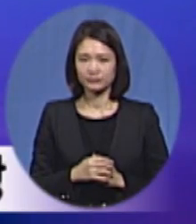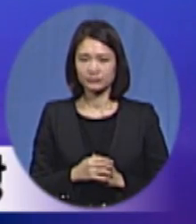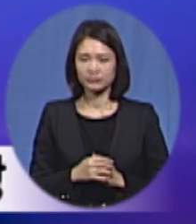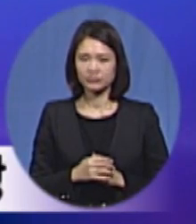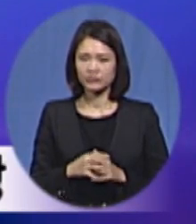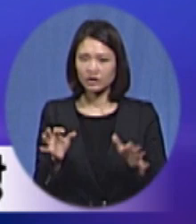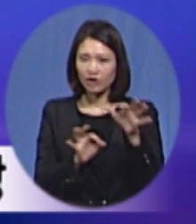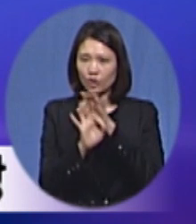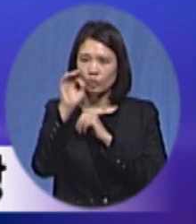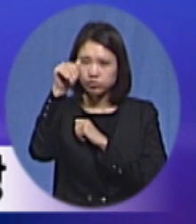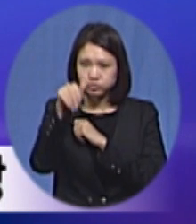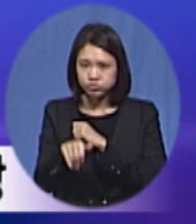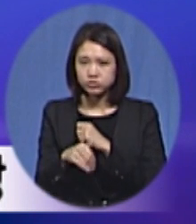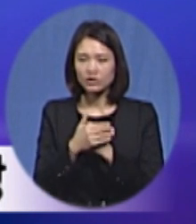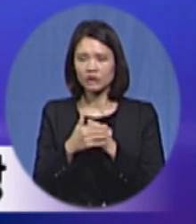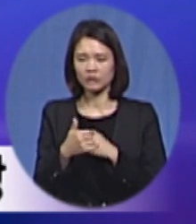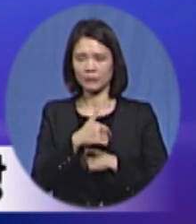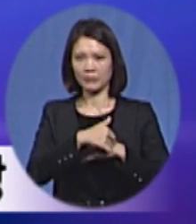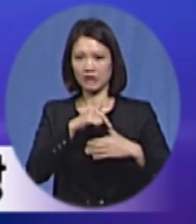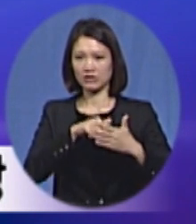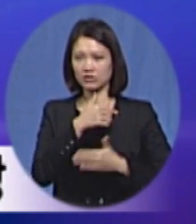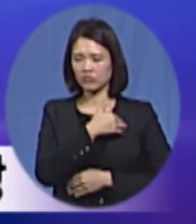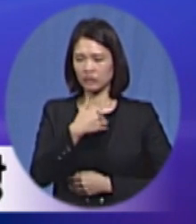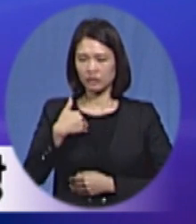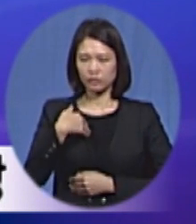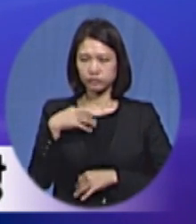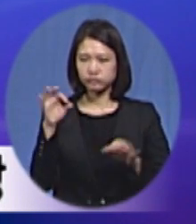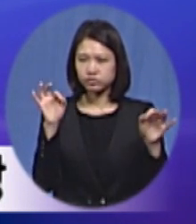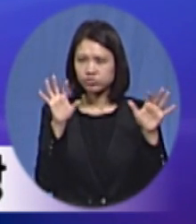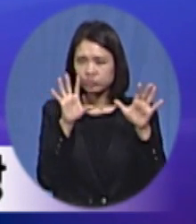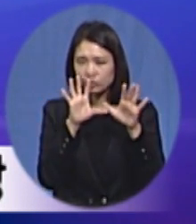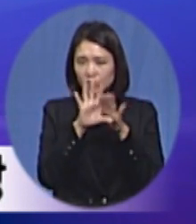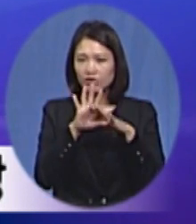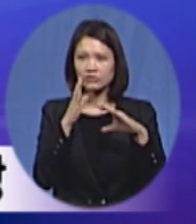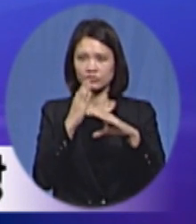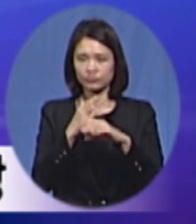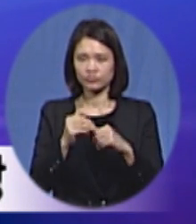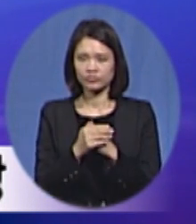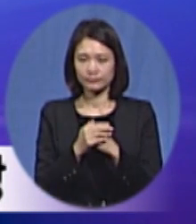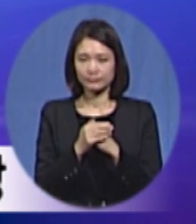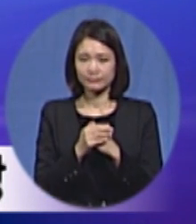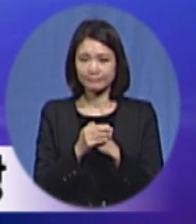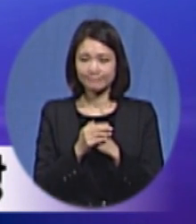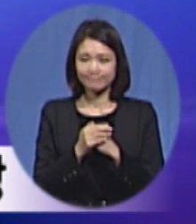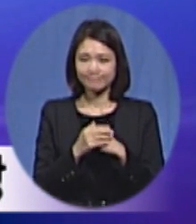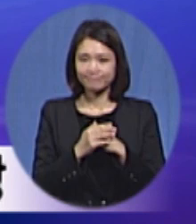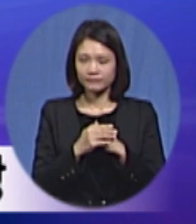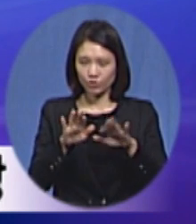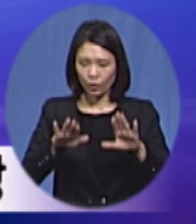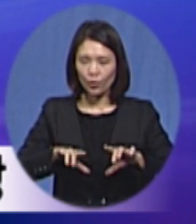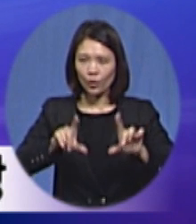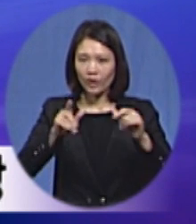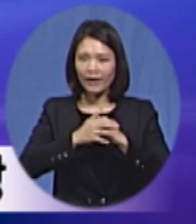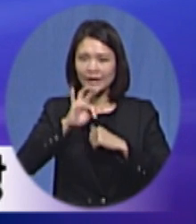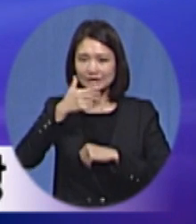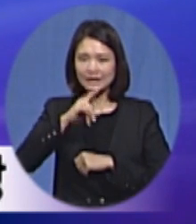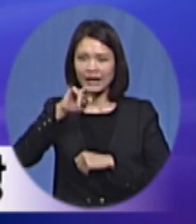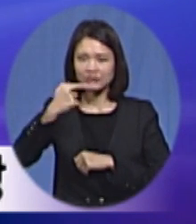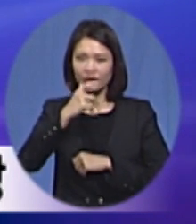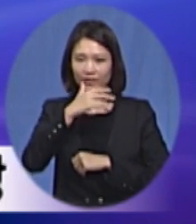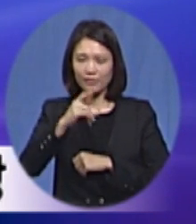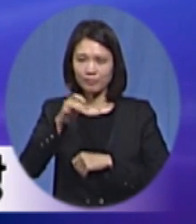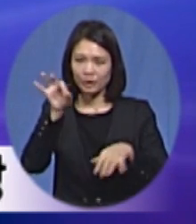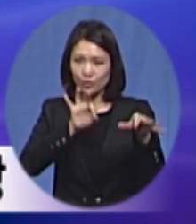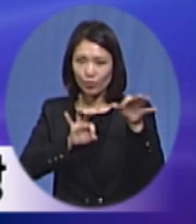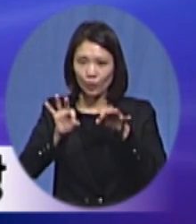불황이 이어지면서 마음속 여유도 점점 사라져가는 요즘인데요. 이런 가운데 올해 자선냄비 모금액이